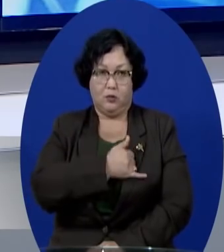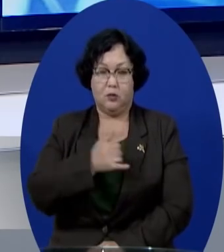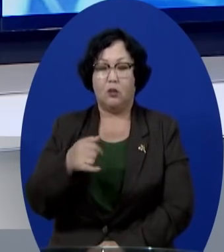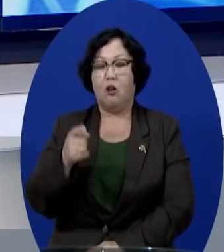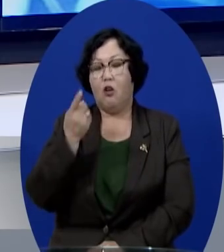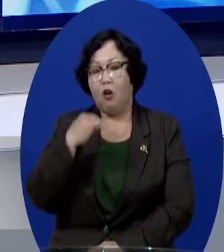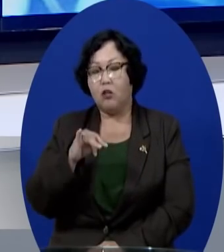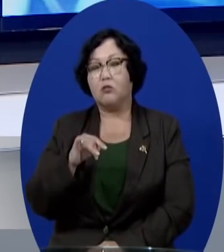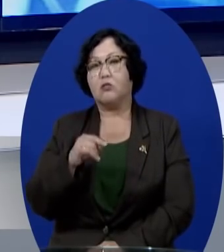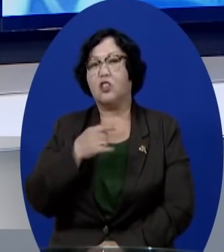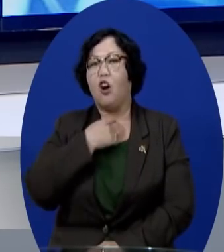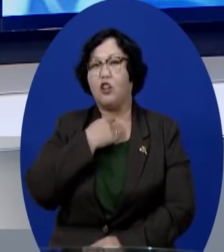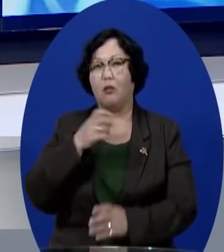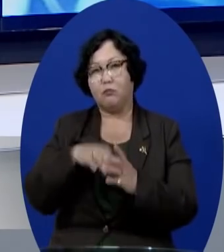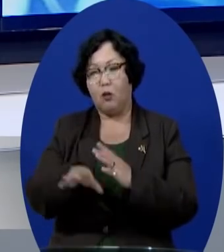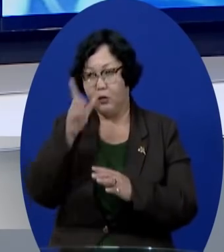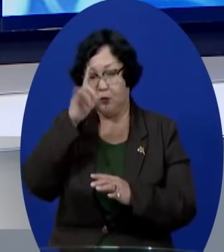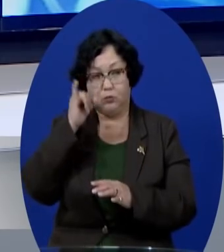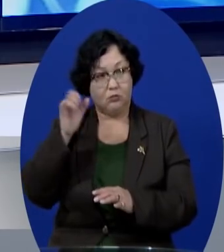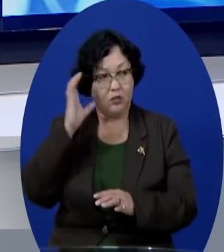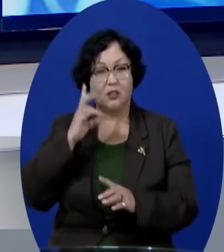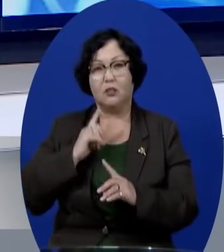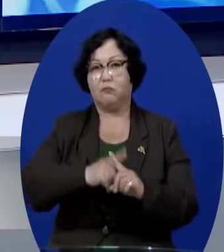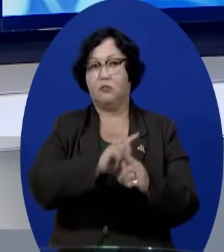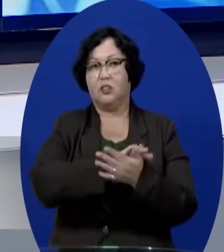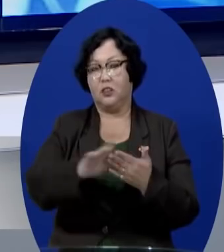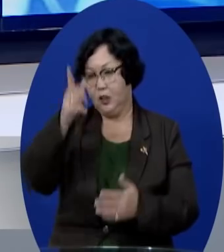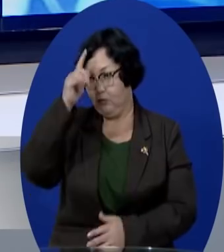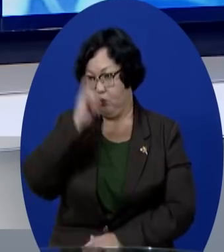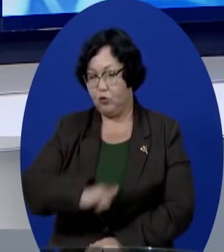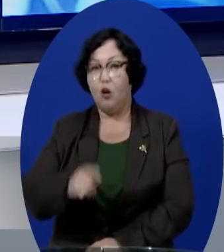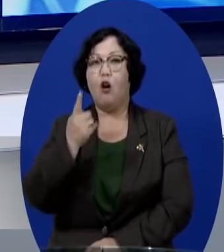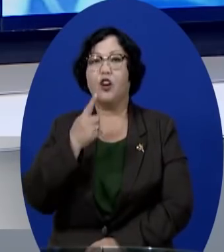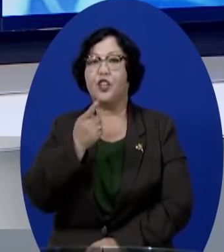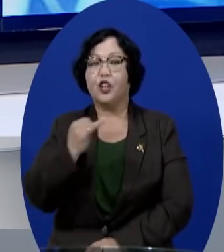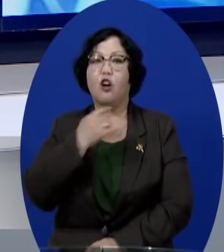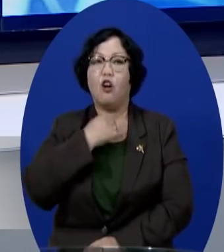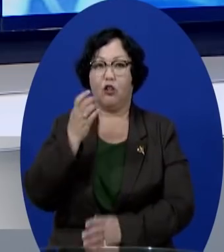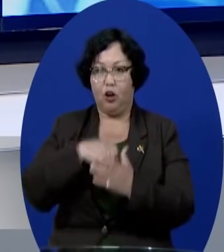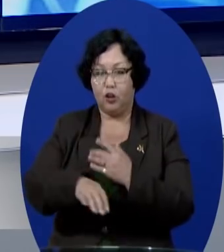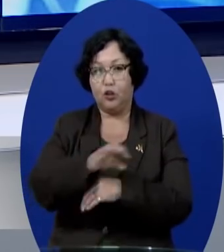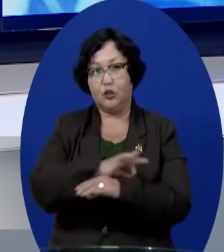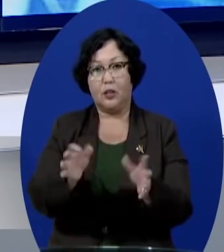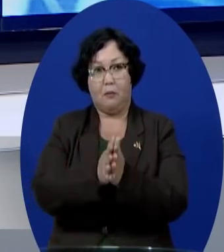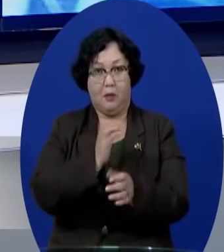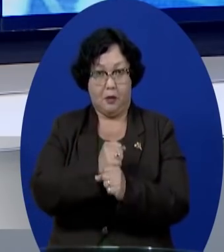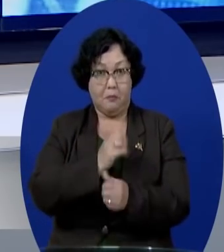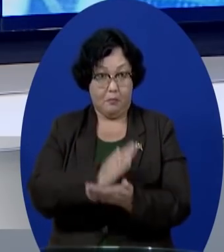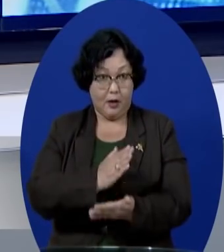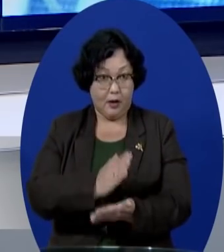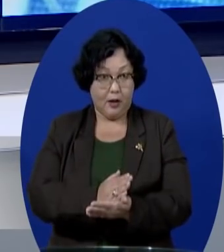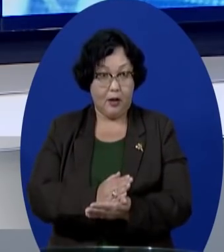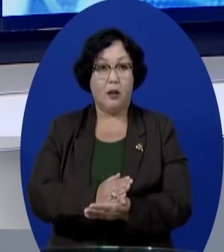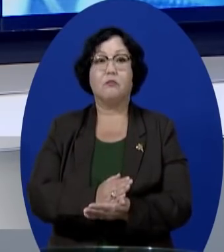холбогдуулаад Оросын холбооны улсад шин хориг зарлалаа. За Герман улс Оросын хойд урсгал хоёр хийн хоолой төсөлд хамтран оролцож байгаа учраас уг